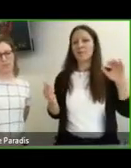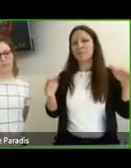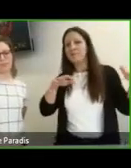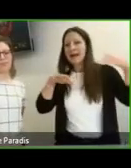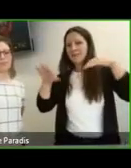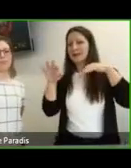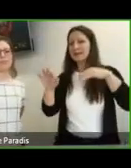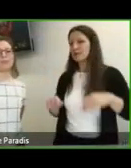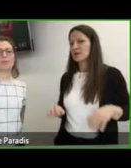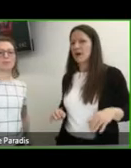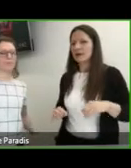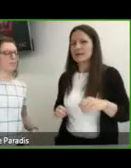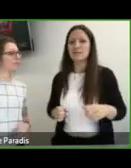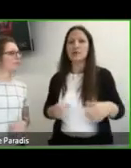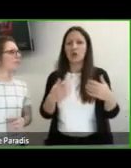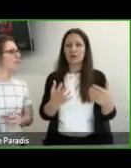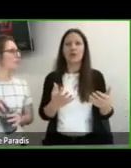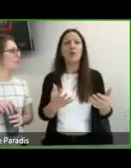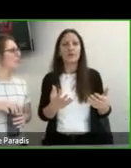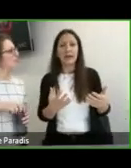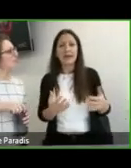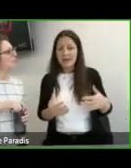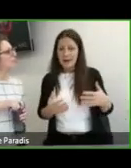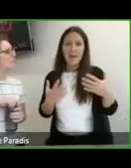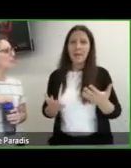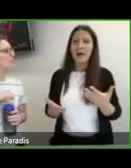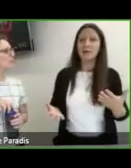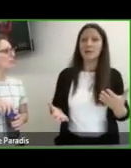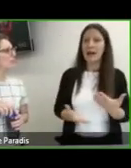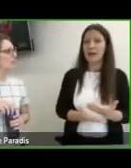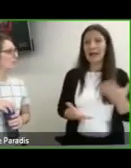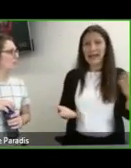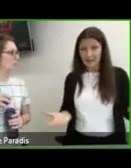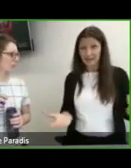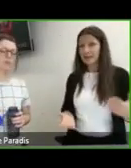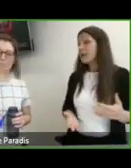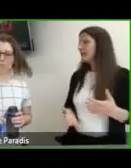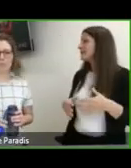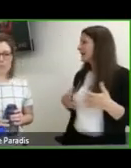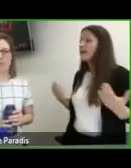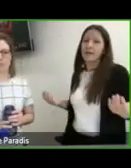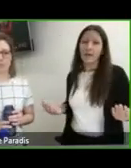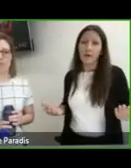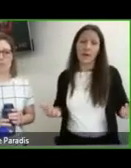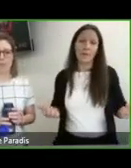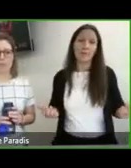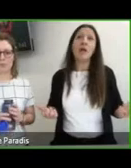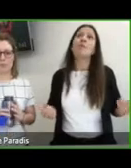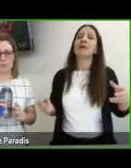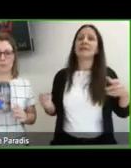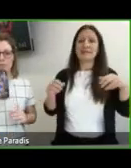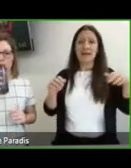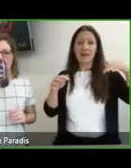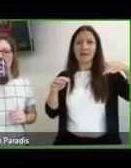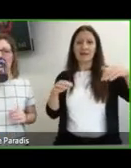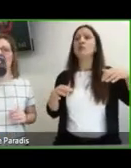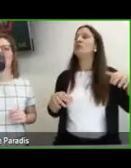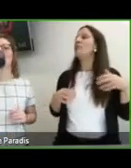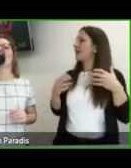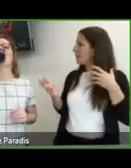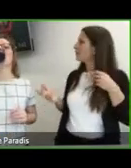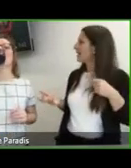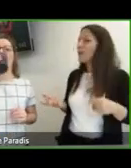de bypass, excusez-moi l'anglicisme, que notre cerveau fait par rapport à une réalité qui serait pas nécessairement,